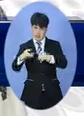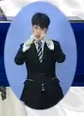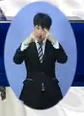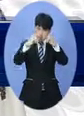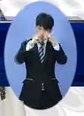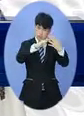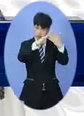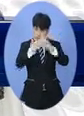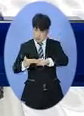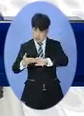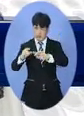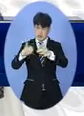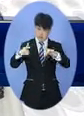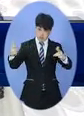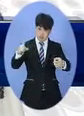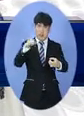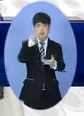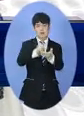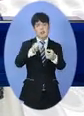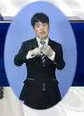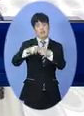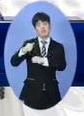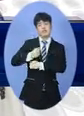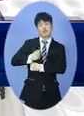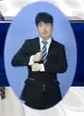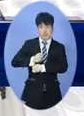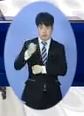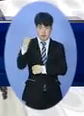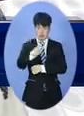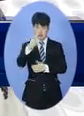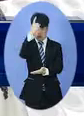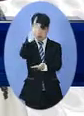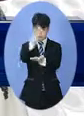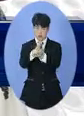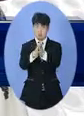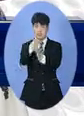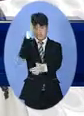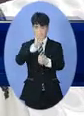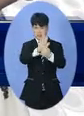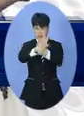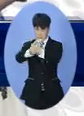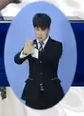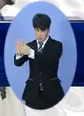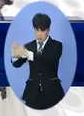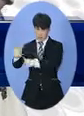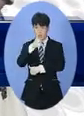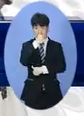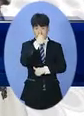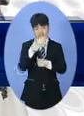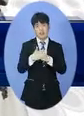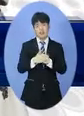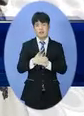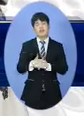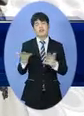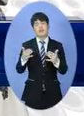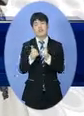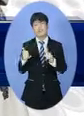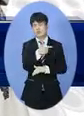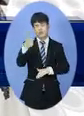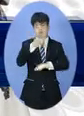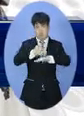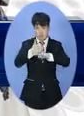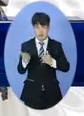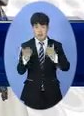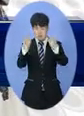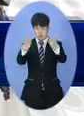시설하우스 비닐과 구조물 파손 피해를 입은 농가에게 군 장병들과 천안시의 도움으로 긴급 복구가 이루어져 농민들이 감사의